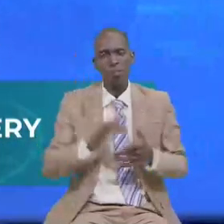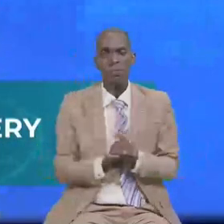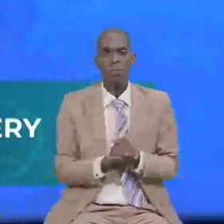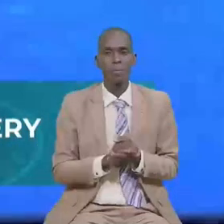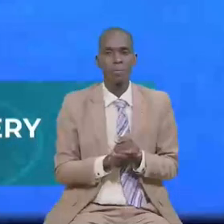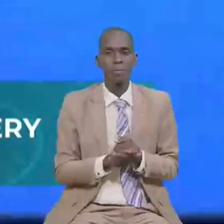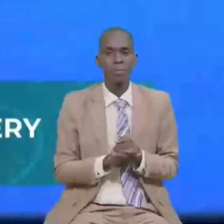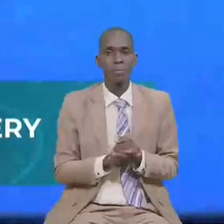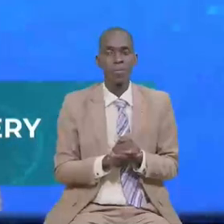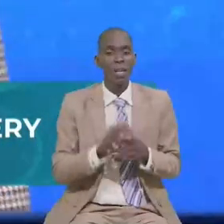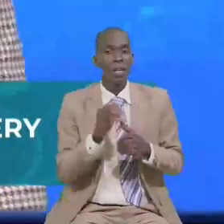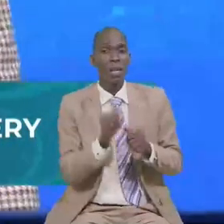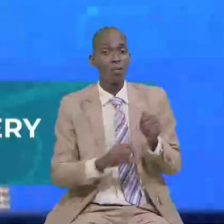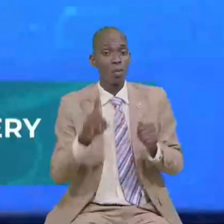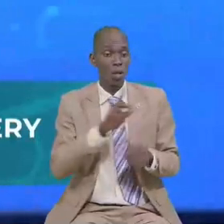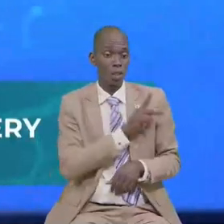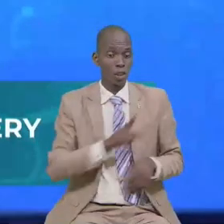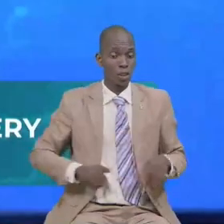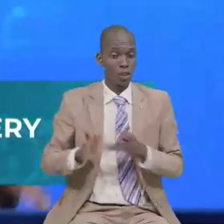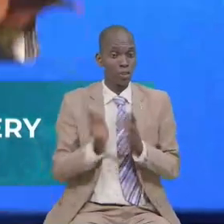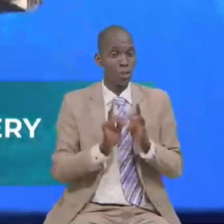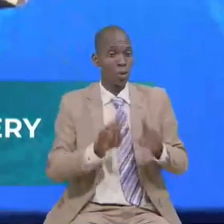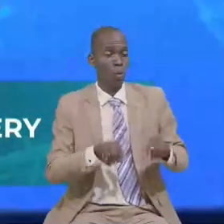Vous savez, partout où Jésus allait,